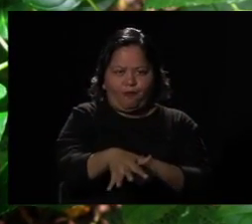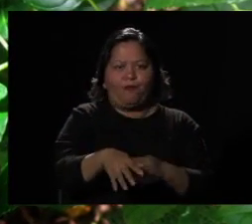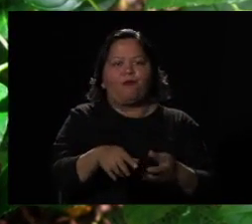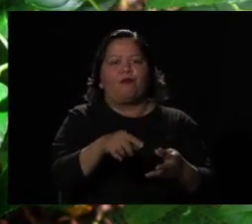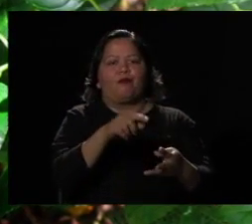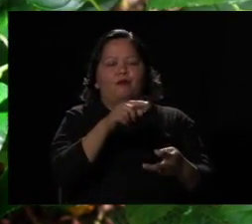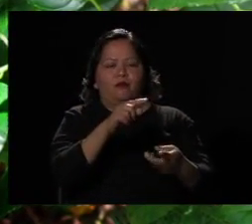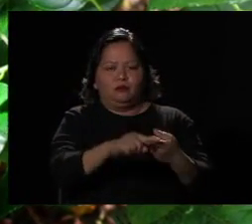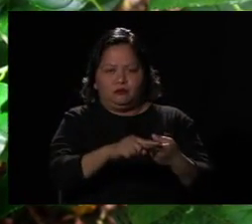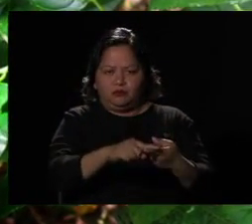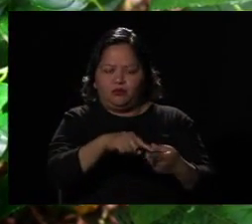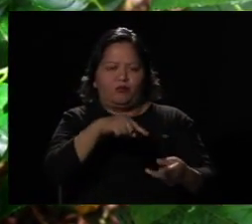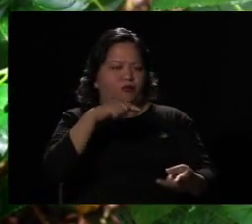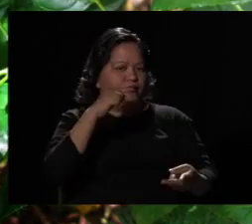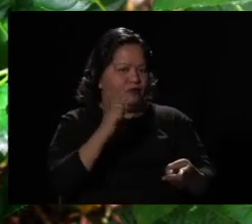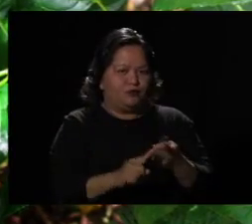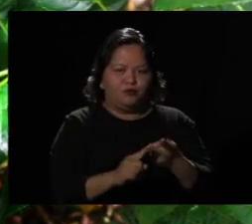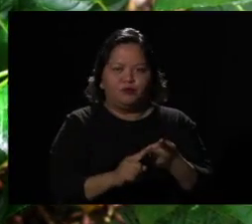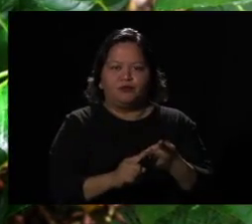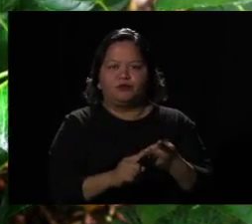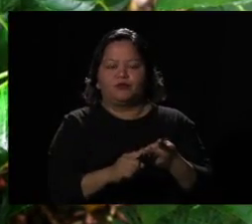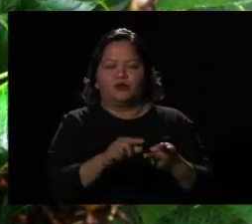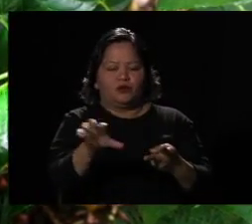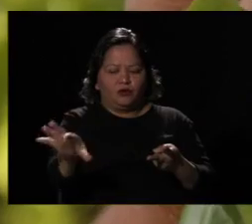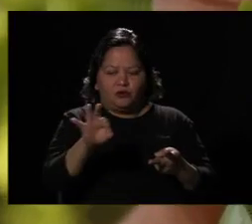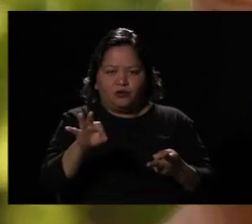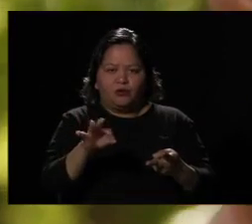Utifi hagon gatso siha.